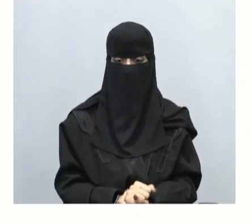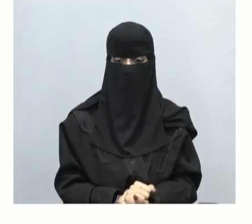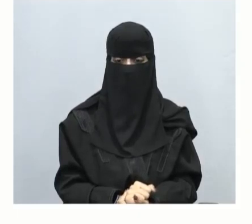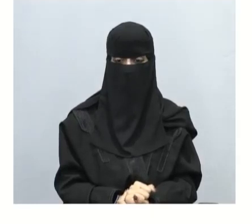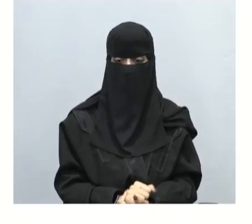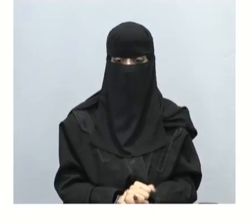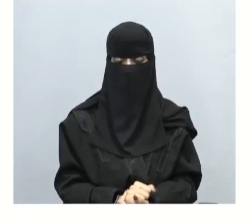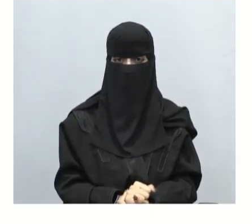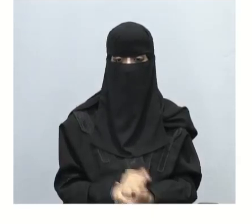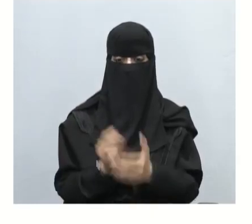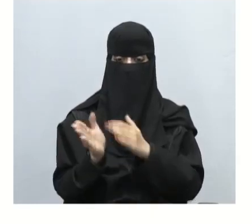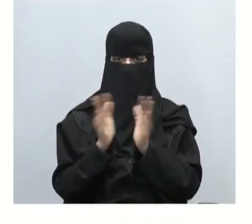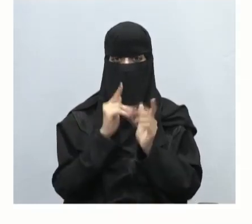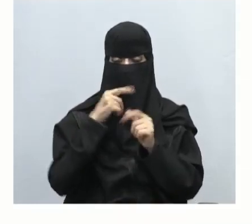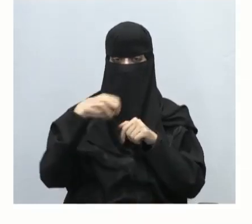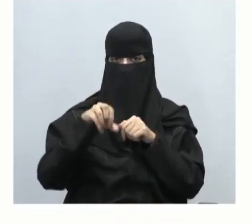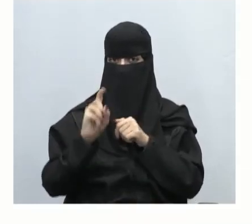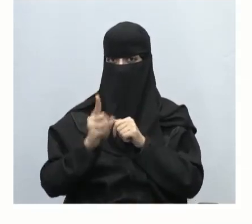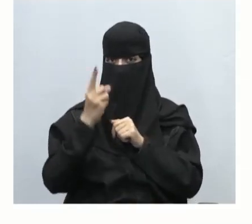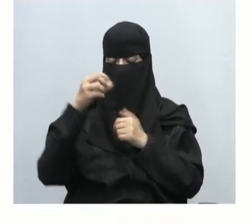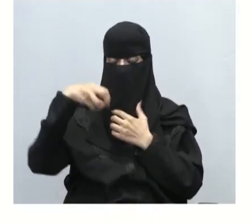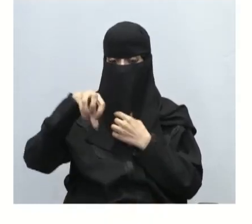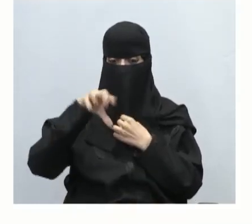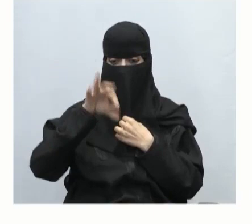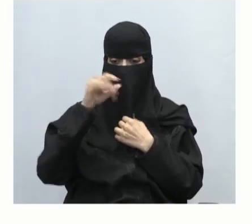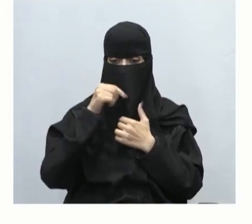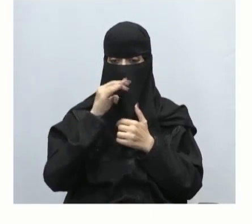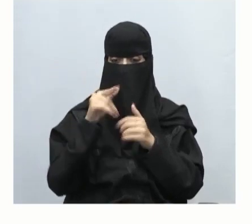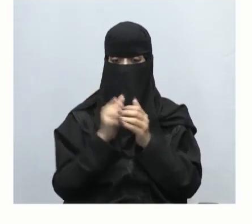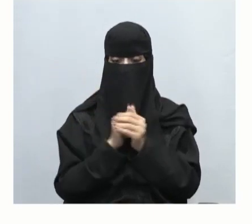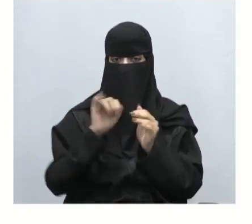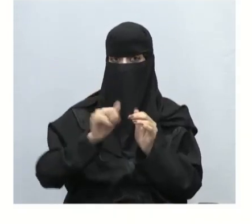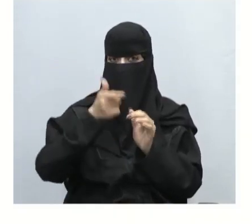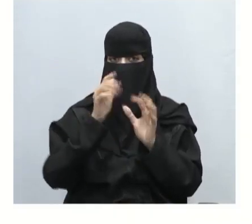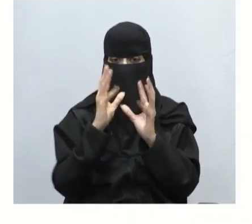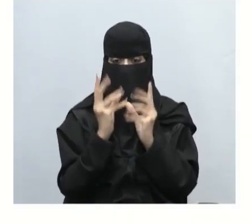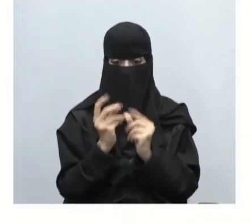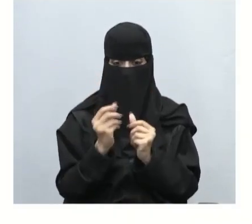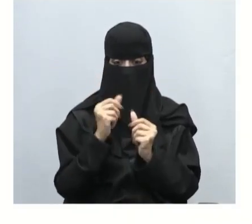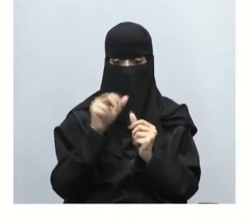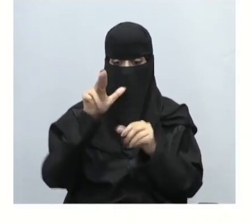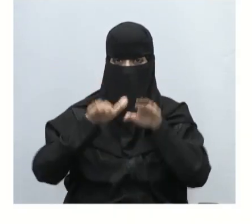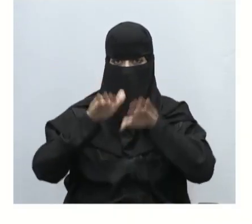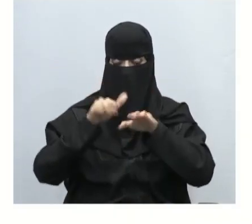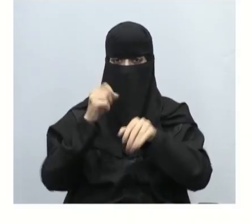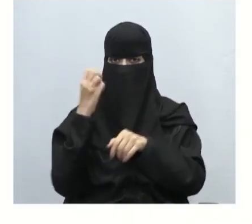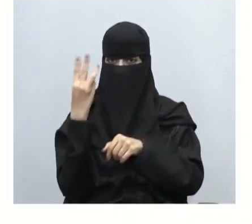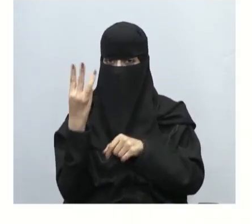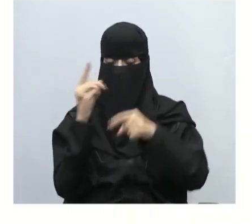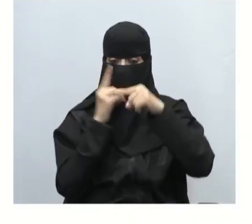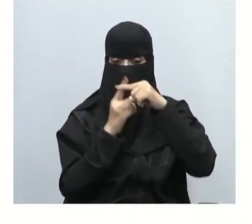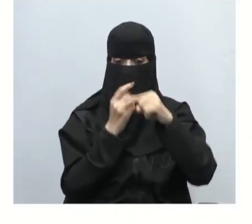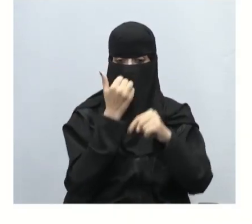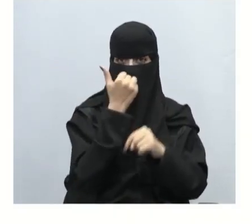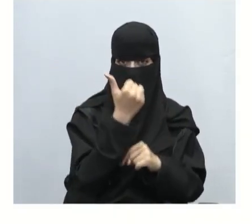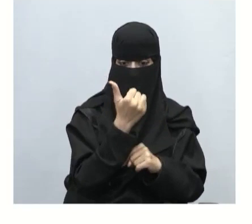ا ايضا في القسم الاول اختيار بمتعدد اختر الاجابه الصحيحه السؤال الثاني ما قيمه المقدار 3ه